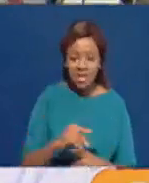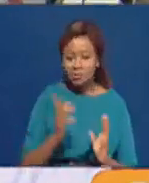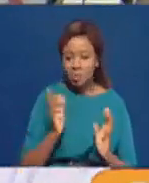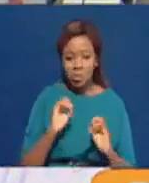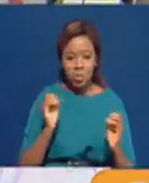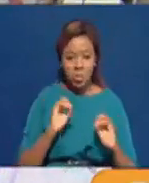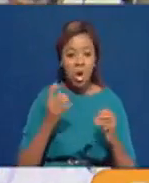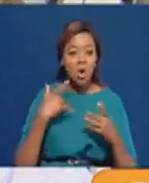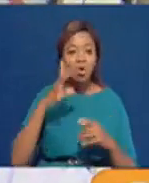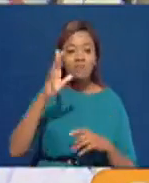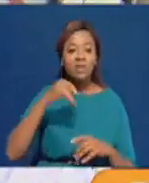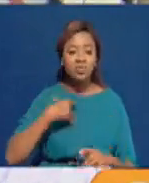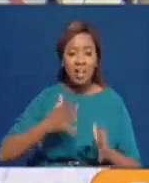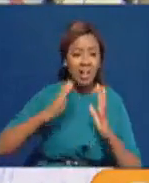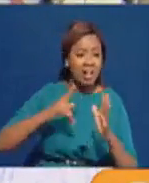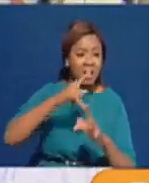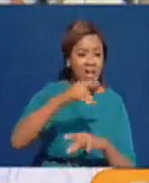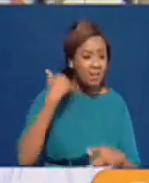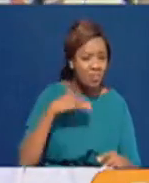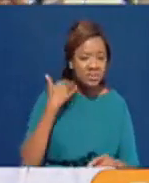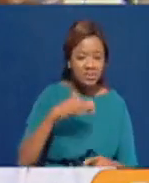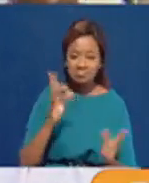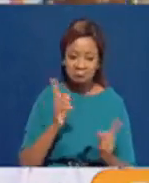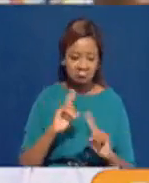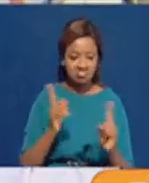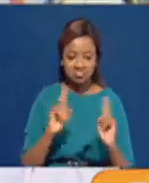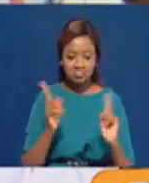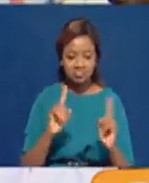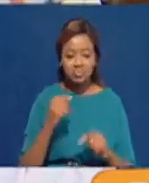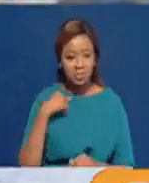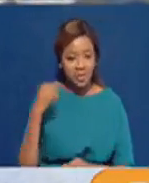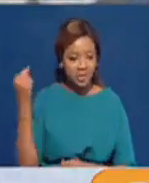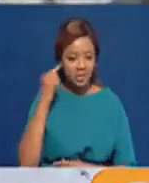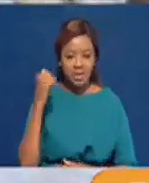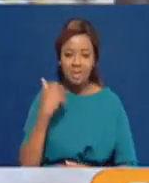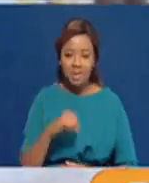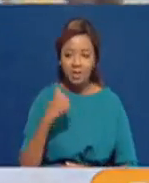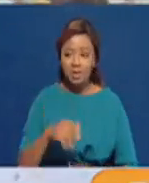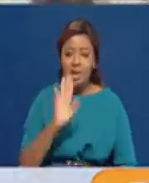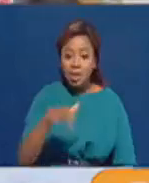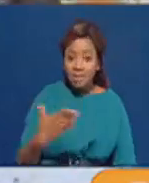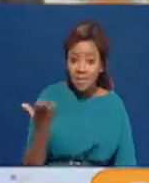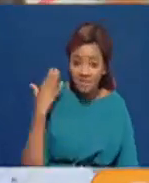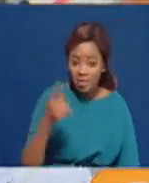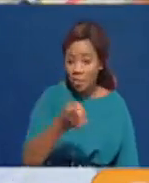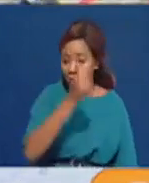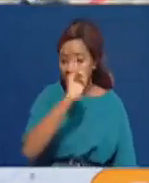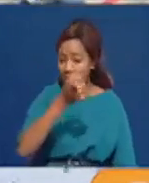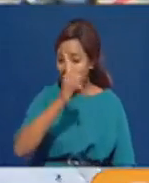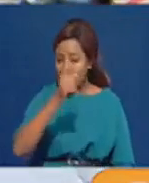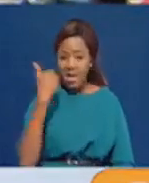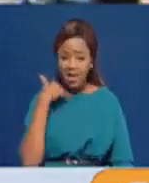mtu sijui ametoka amekimbiza mtu usiku, hatujasikia tukio hata limoja. Ah, mbeleni hapa kulikuwa na genge ilikuwa inapita